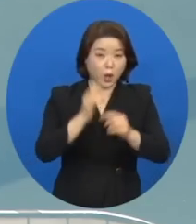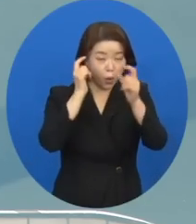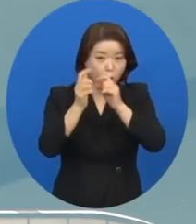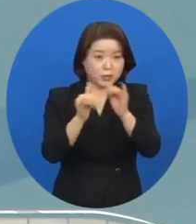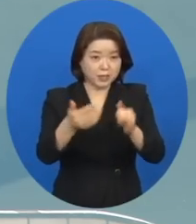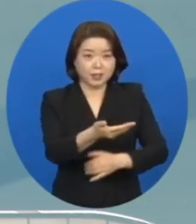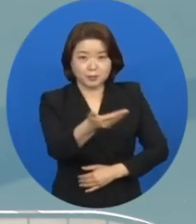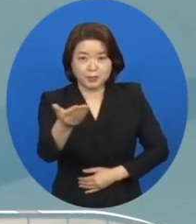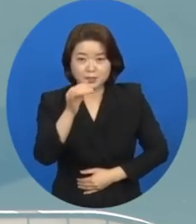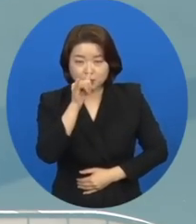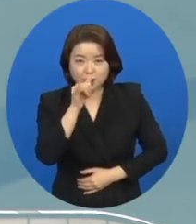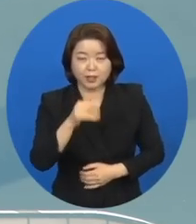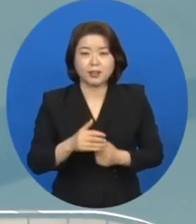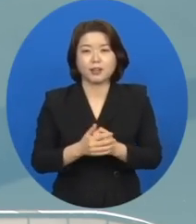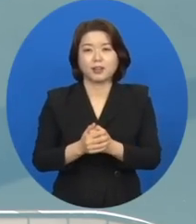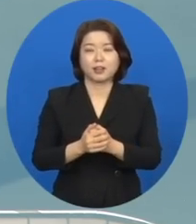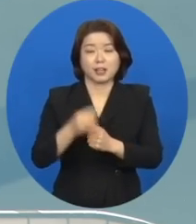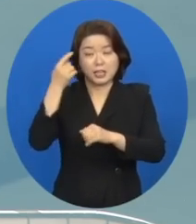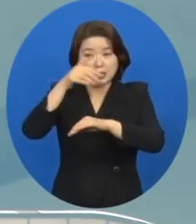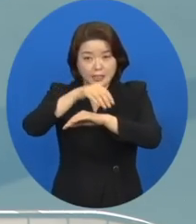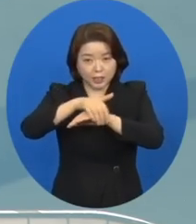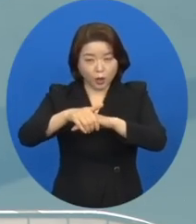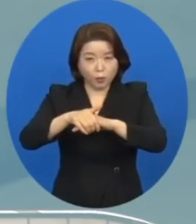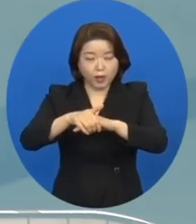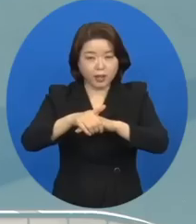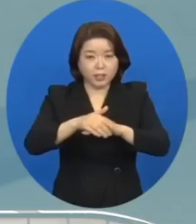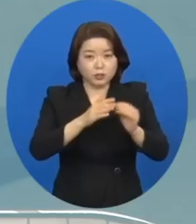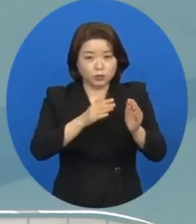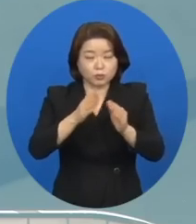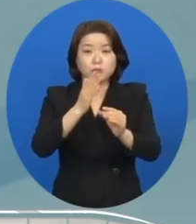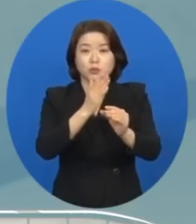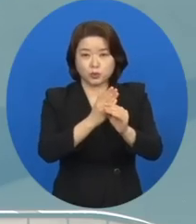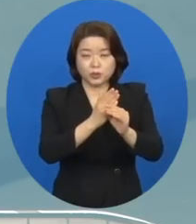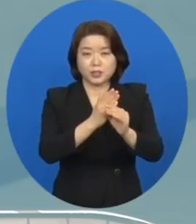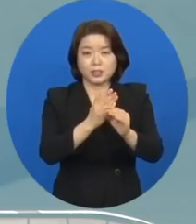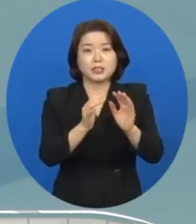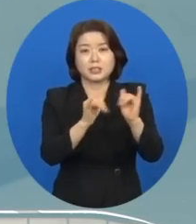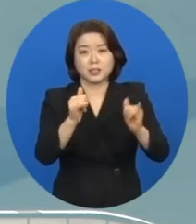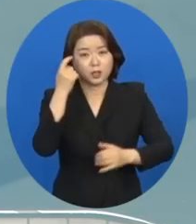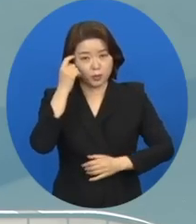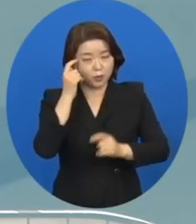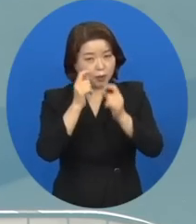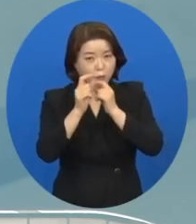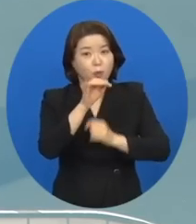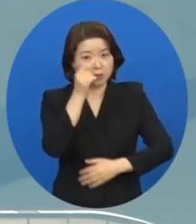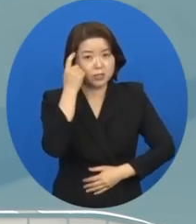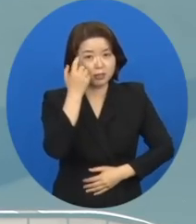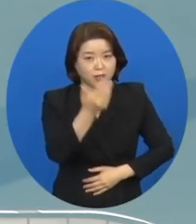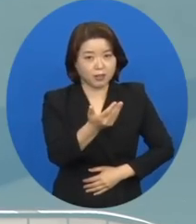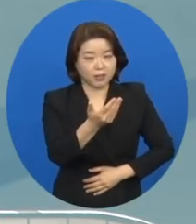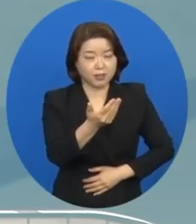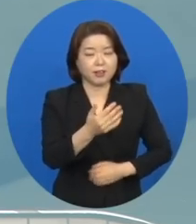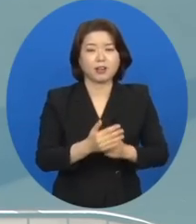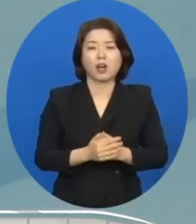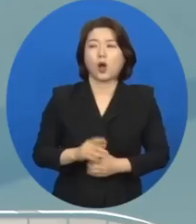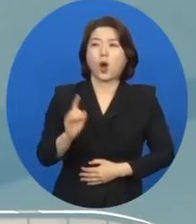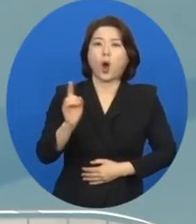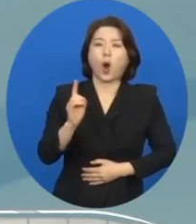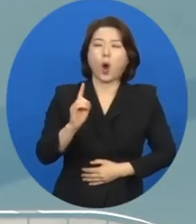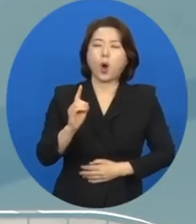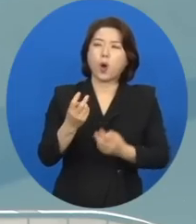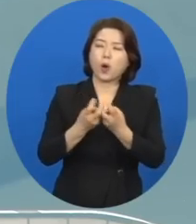거예요. 계획을 하고 계신 분들 중에 분명히 고민을 하실 겁니다. 이때에 어떻게 해야 나의 유익이